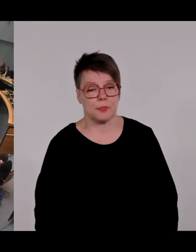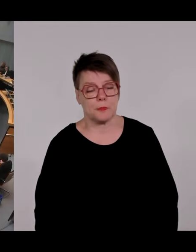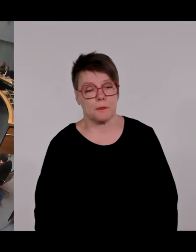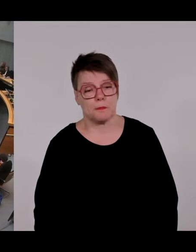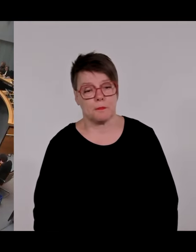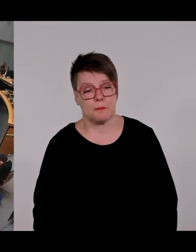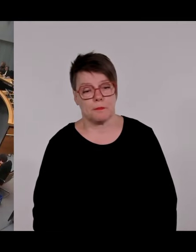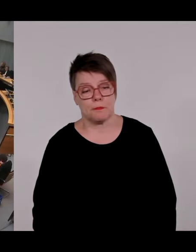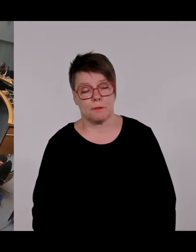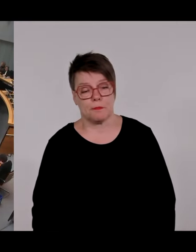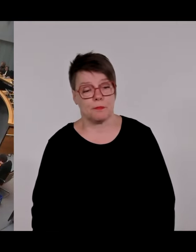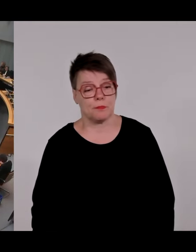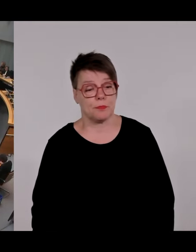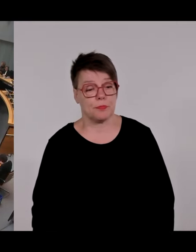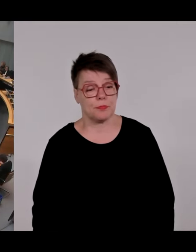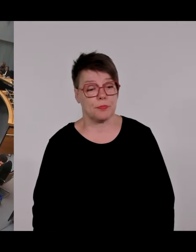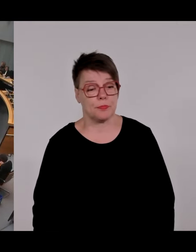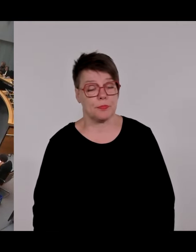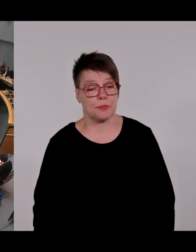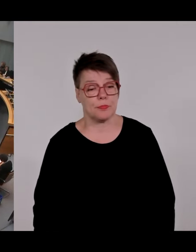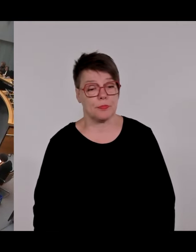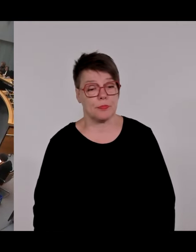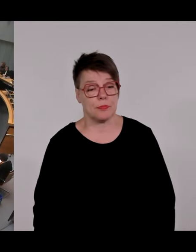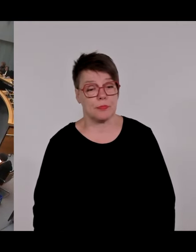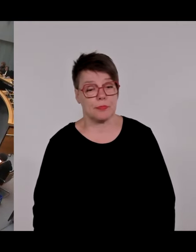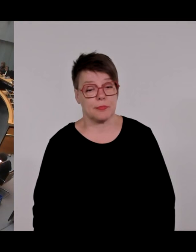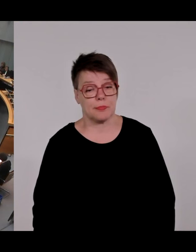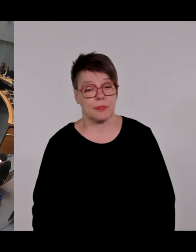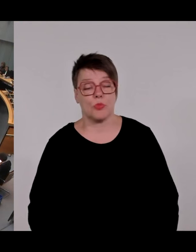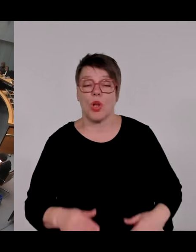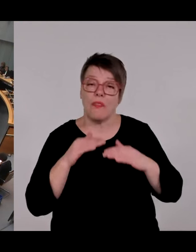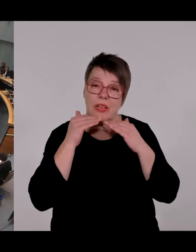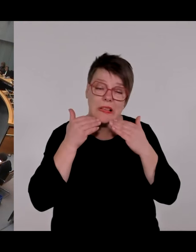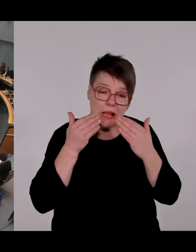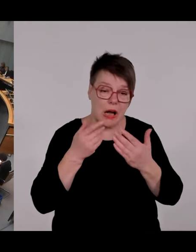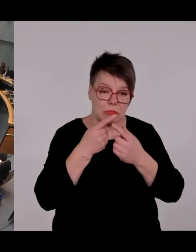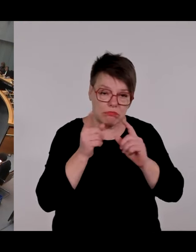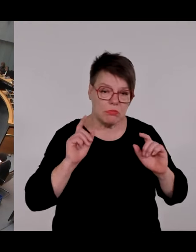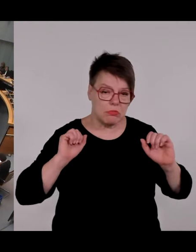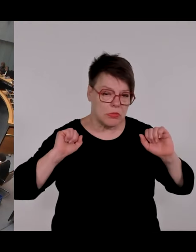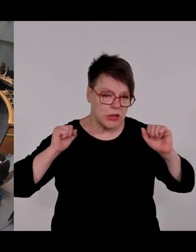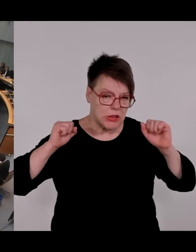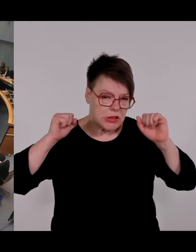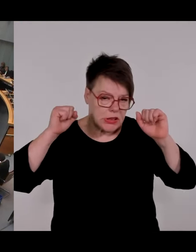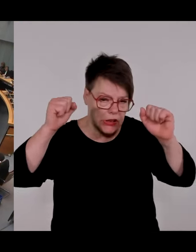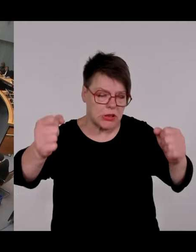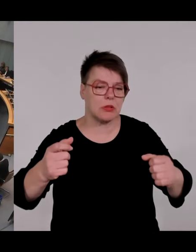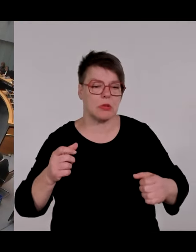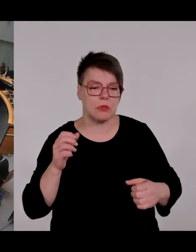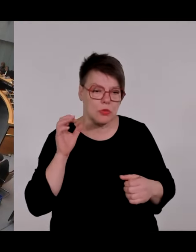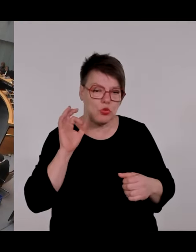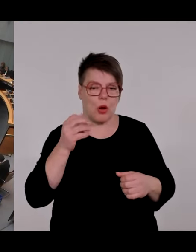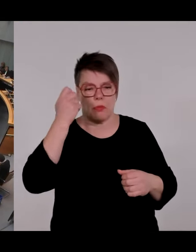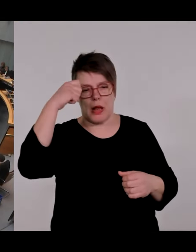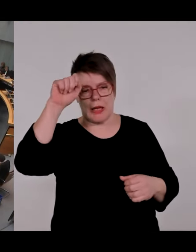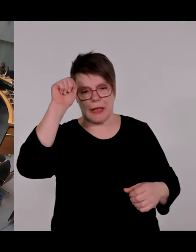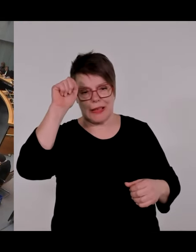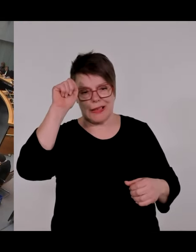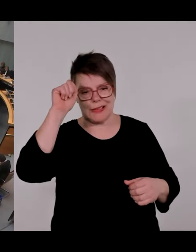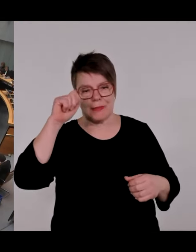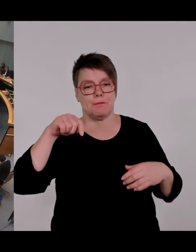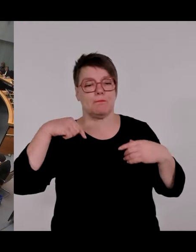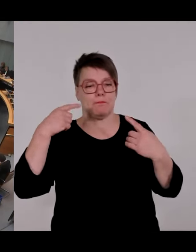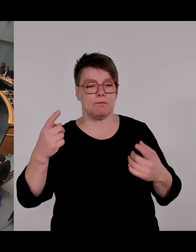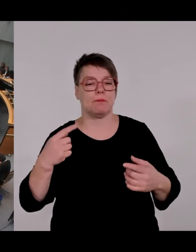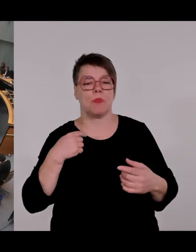und vielen Dank für Ihren Einsatz und Ihr Engagement für Berlin. Dann darf ich für den Senat dem Regierenden Bürgermeister von Berlin, Kai Wegner,